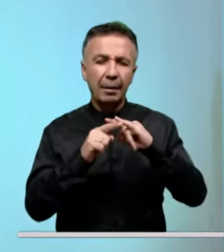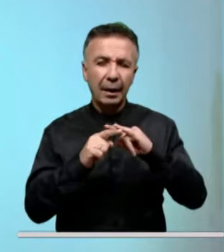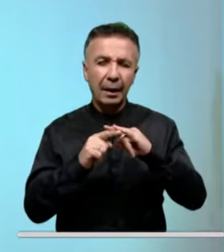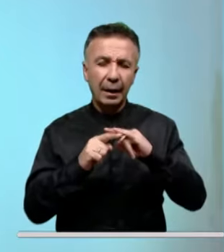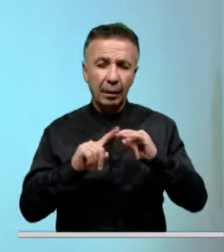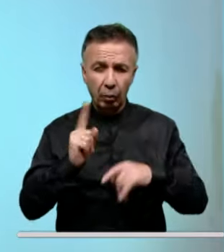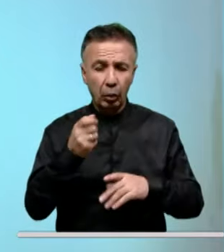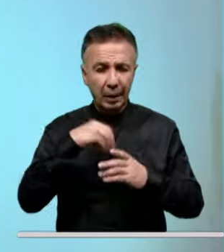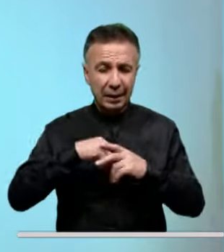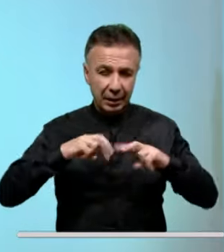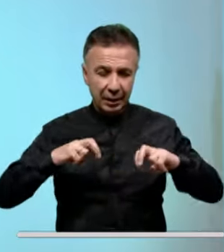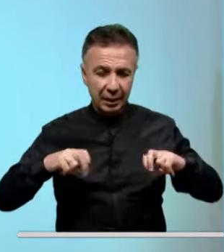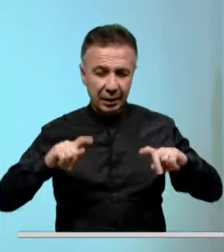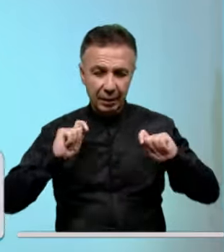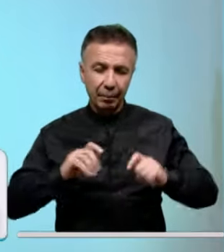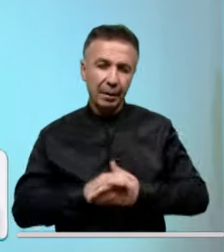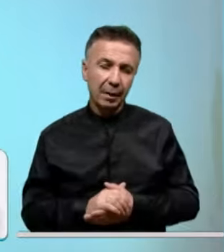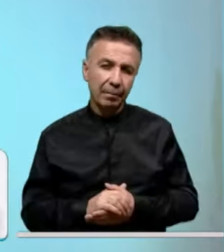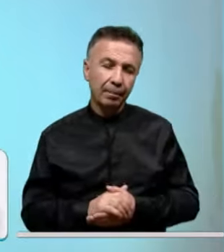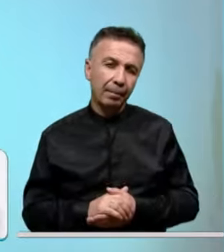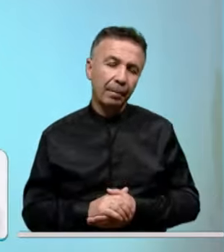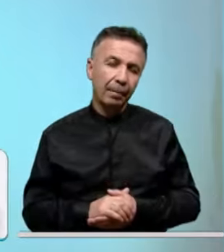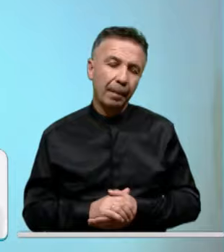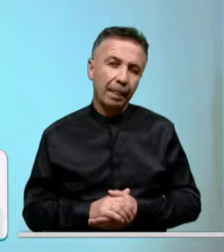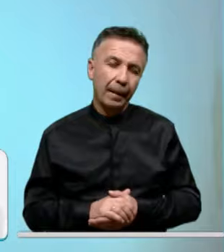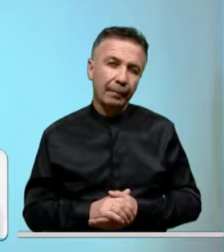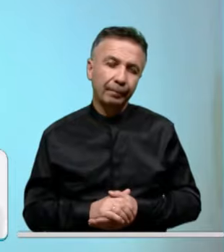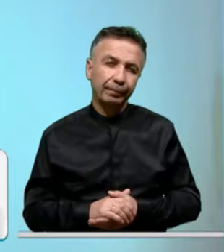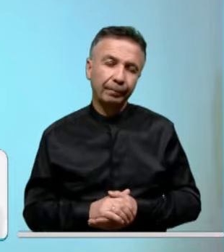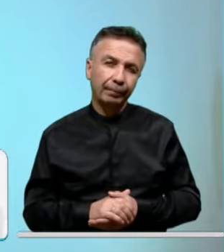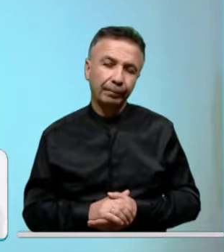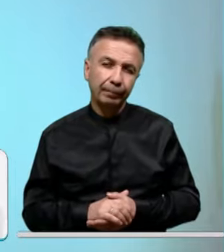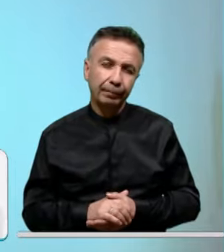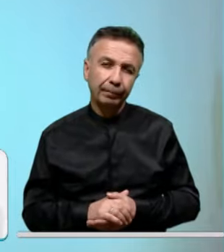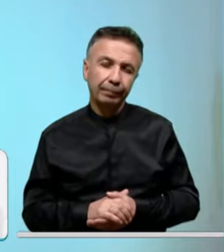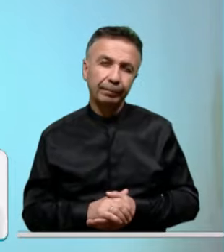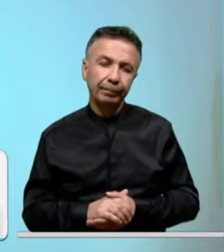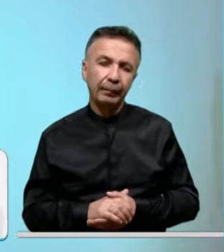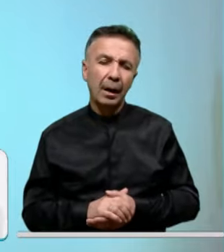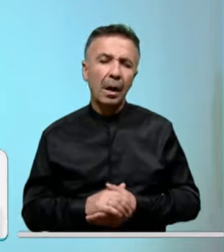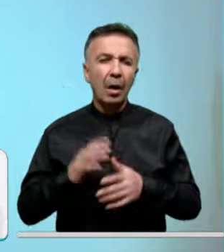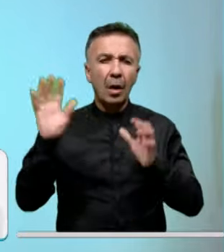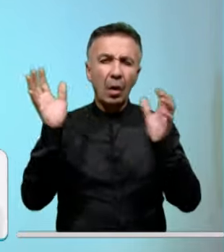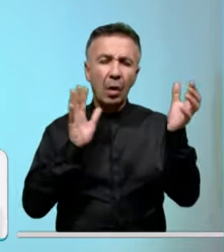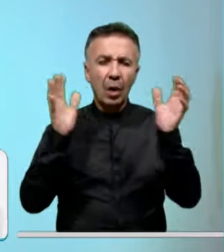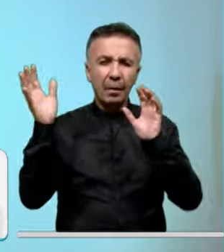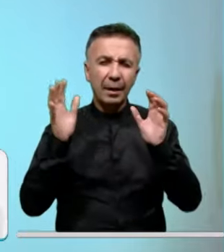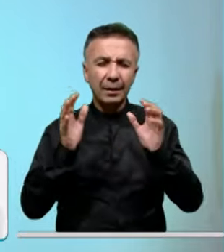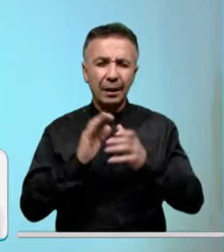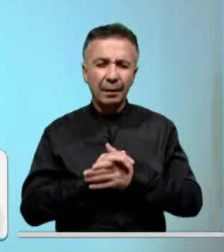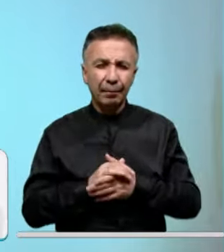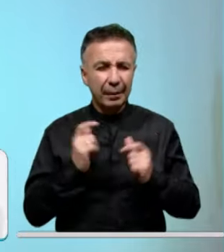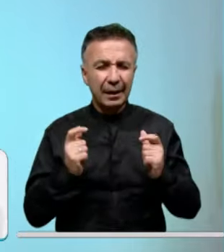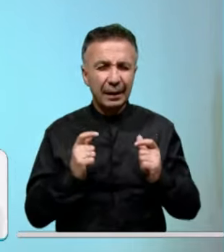yapan arkadaşlarımız bilirler. Diğer kardeşlerimiz de akıllarında olsun, arazide, ormanda bir yerde